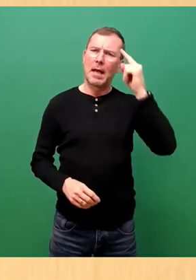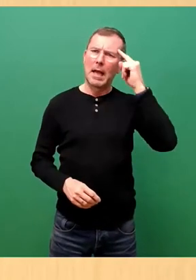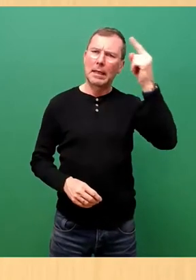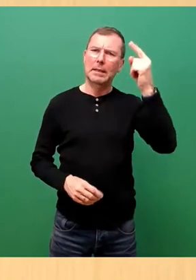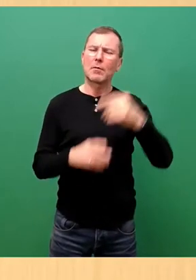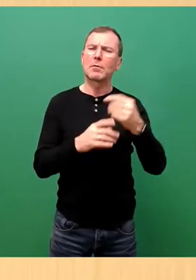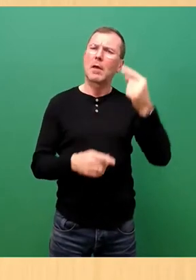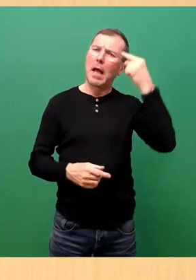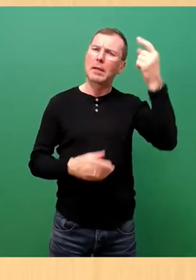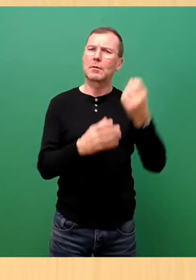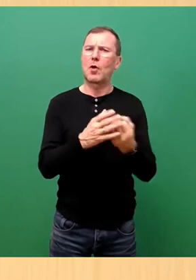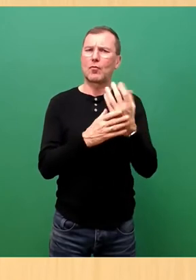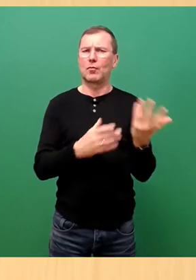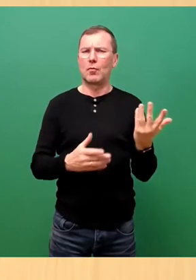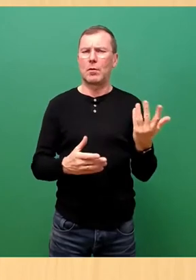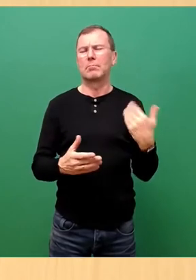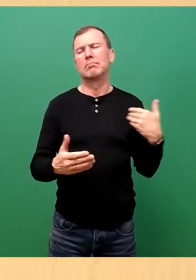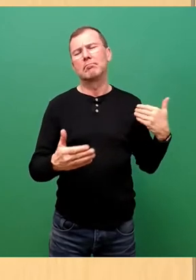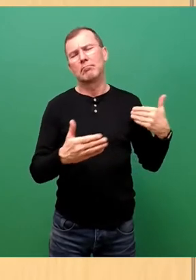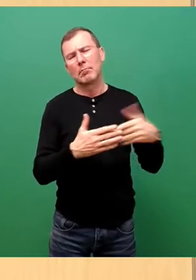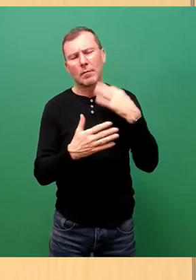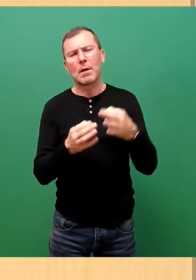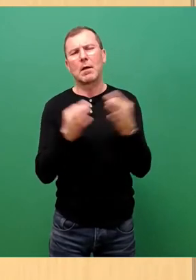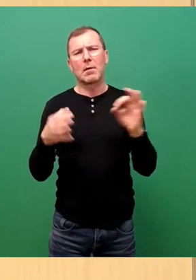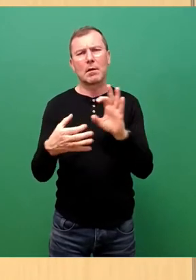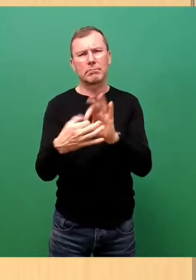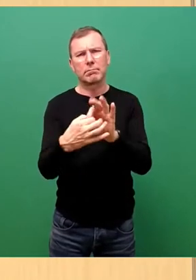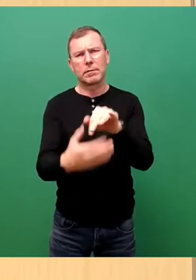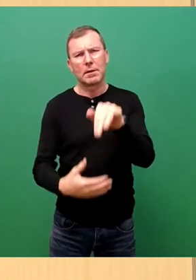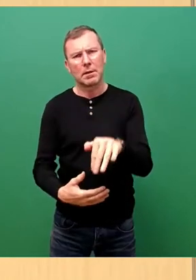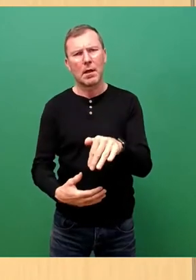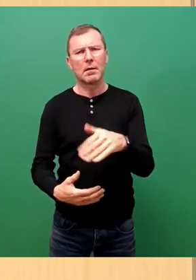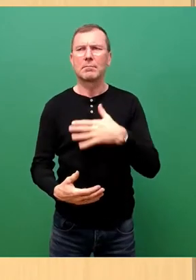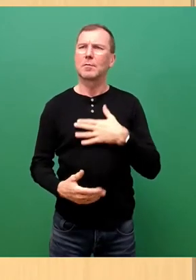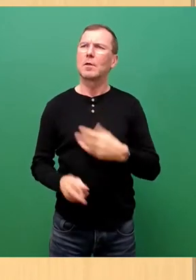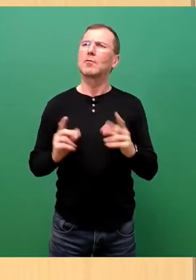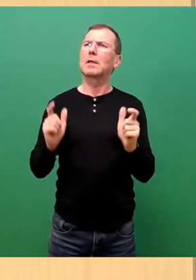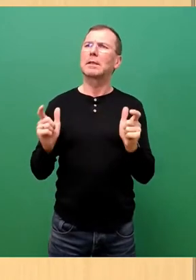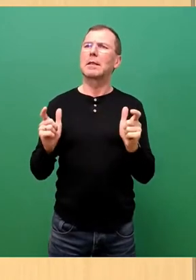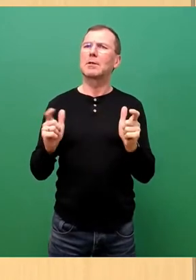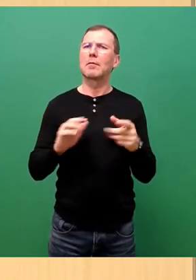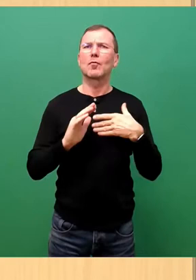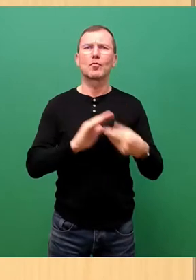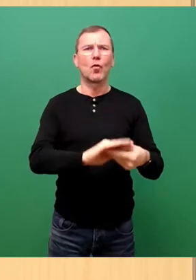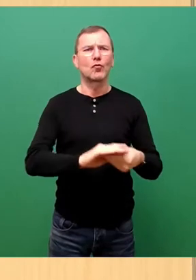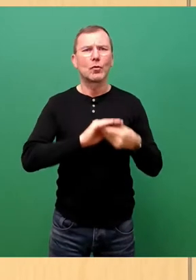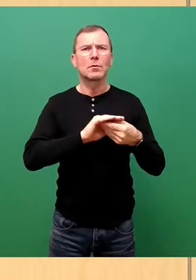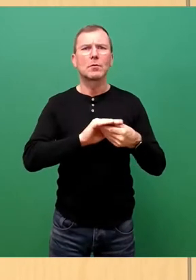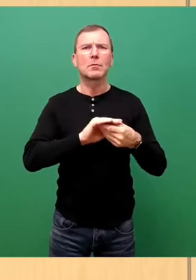Erinnerungskultur haben wir zahlreiche Tage verankert, die uns als Stadtgesellschaft helfen sollen, nicht zu